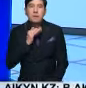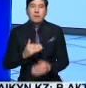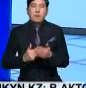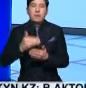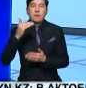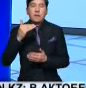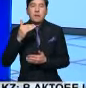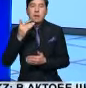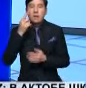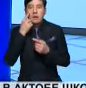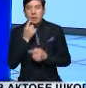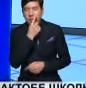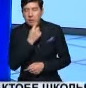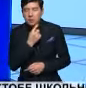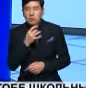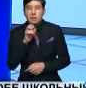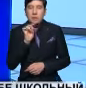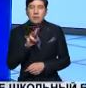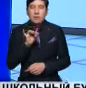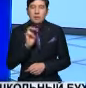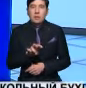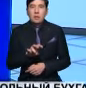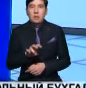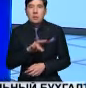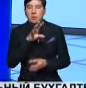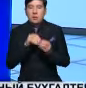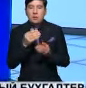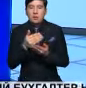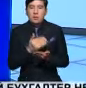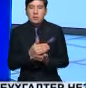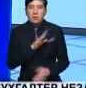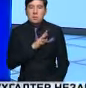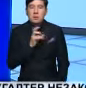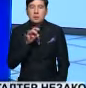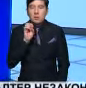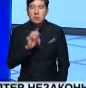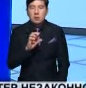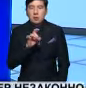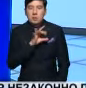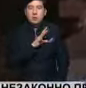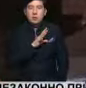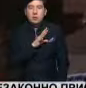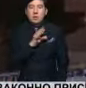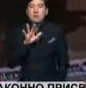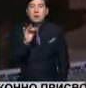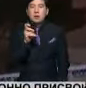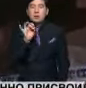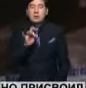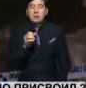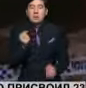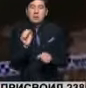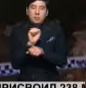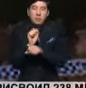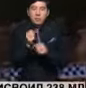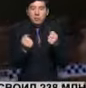до 95 человек. Местные власти объявили трехдневный траур по погибшим. Прошлой ночь десятки жителей Валенсии провели в машинах и на